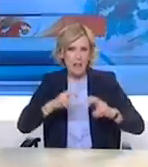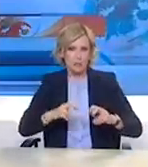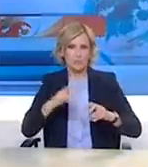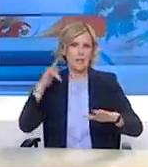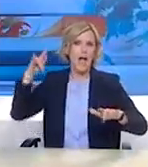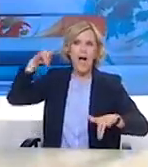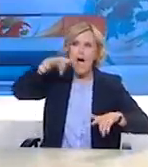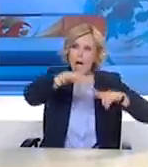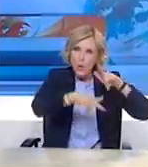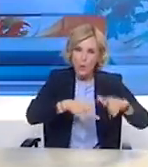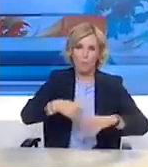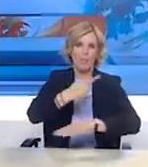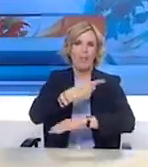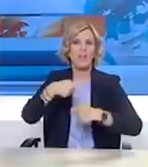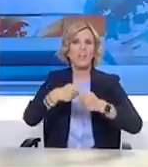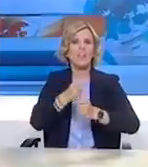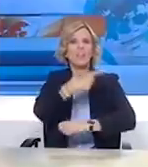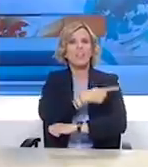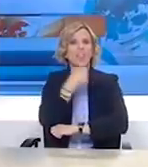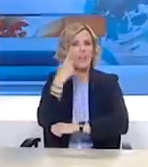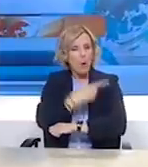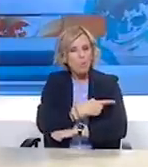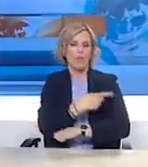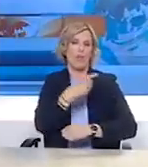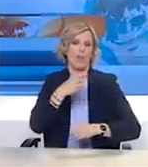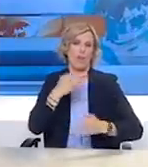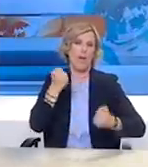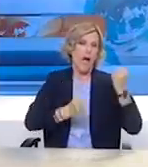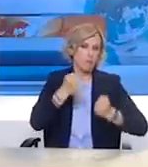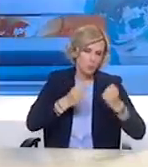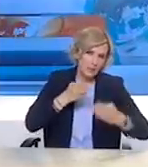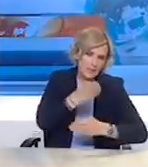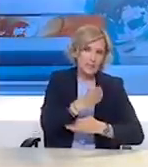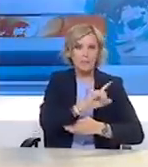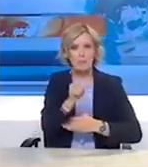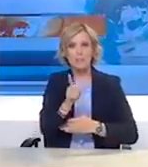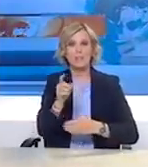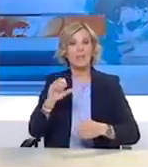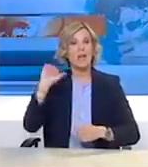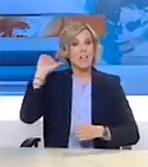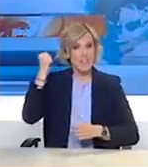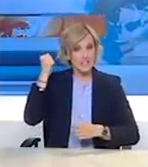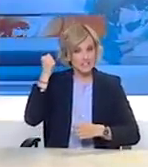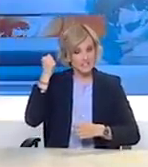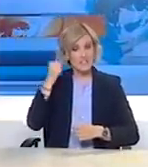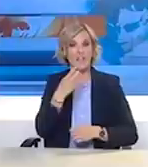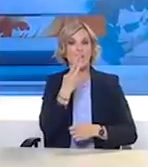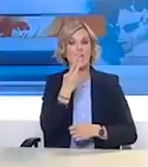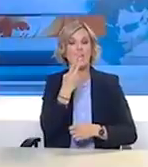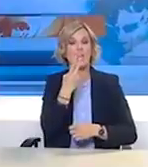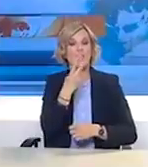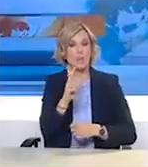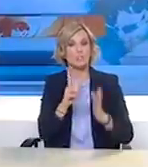εισόδου της πατρίδας μας. Σε 214 άτομα που ήρθαν χτες με 4 πτήσεις, έγιναν σε